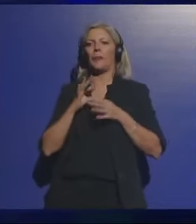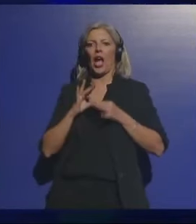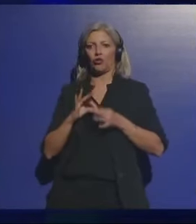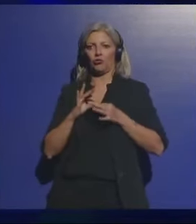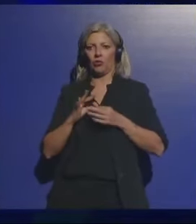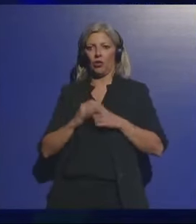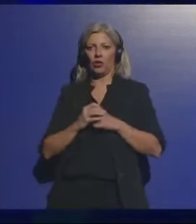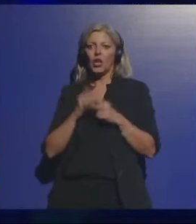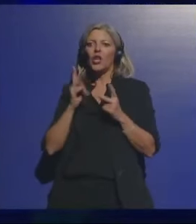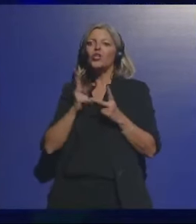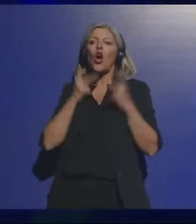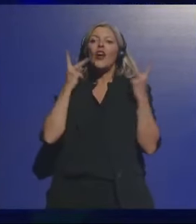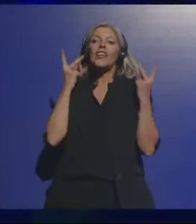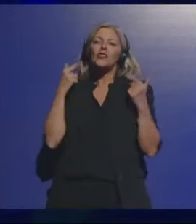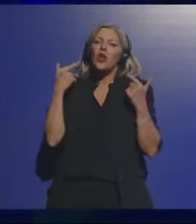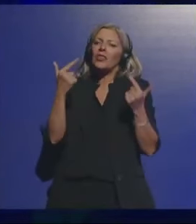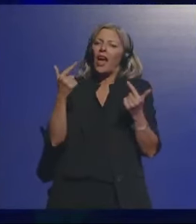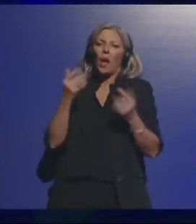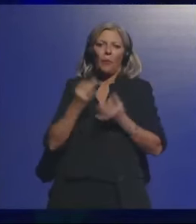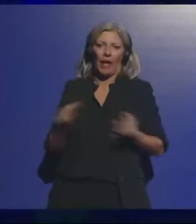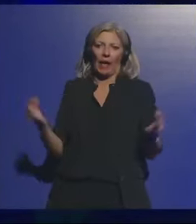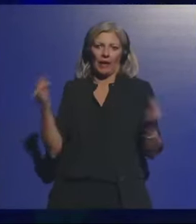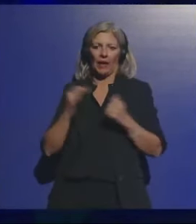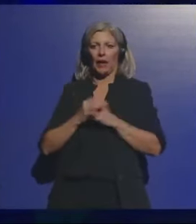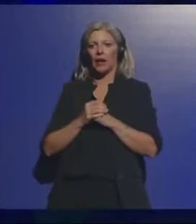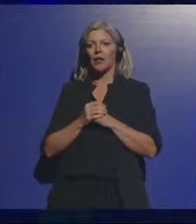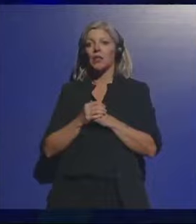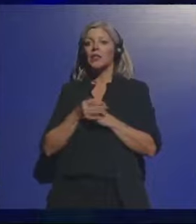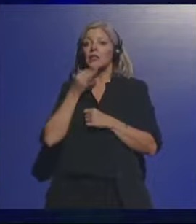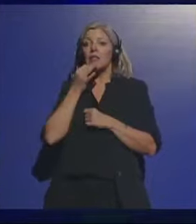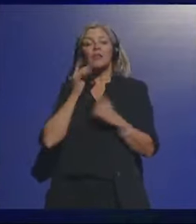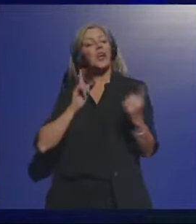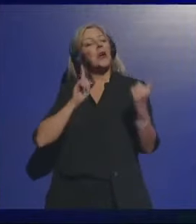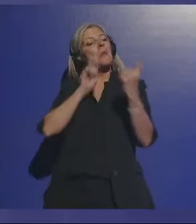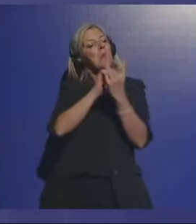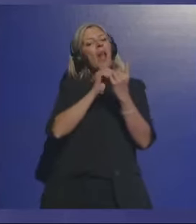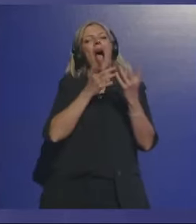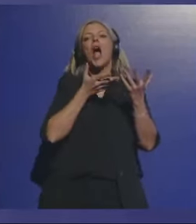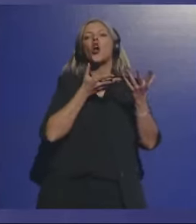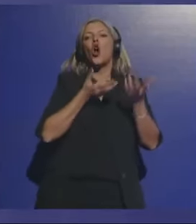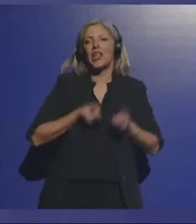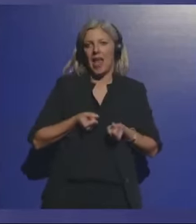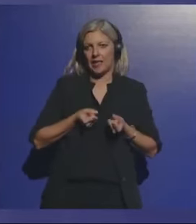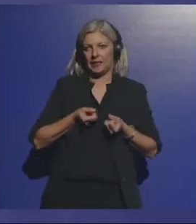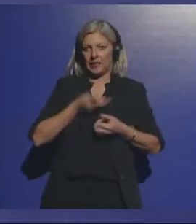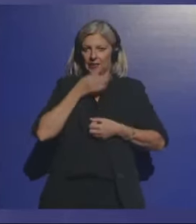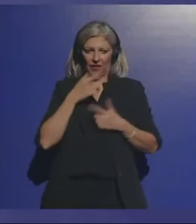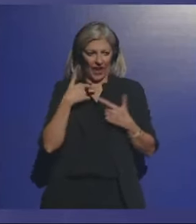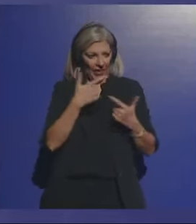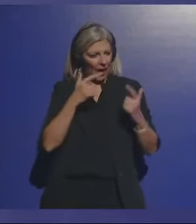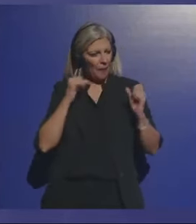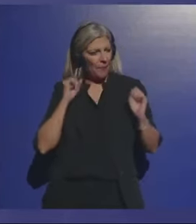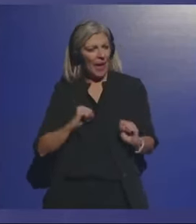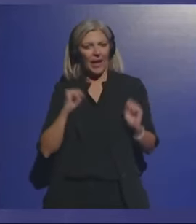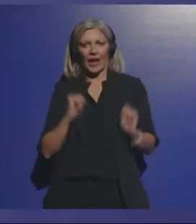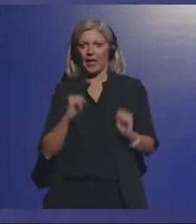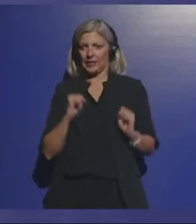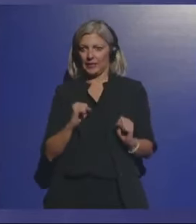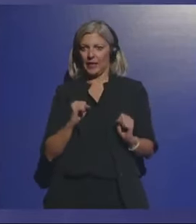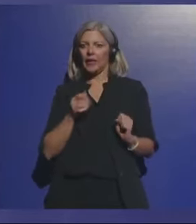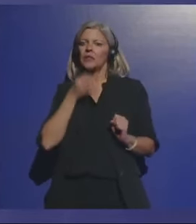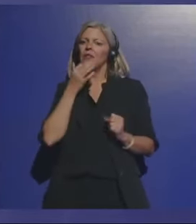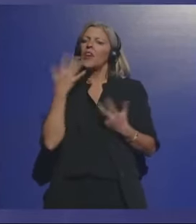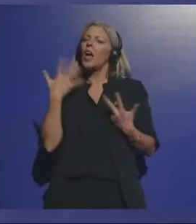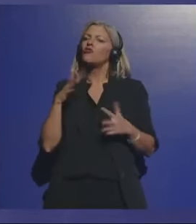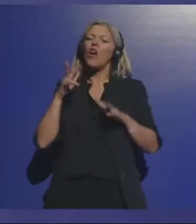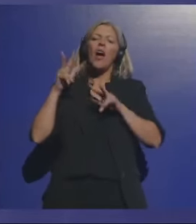Un sorriso fa bene Fa benissimo accogliete che vi sta di fronte perché è uno stato di benessere che garantite automaticamente